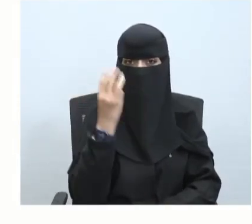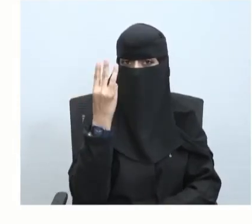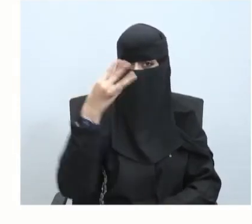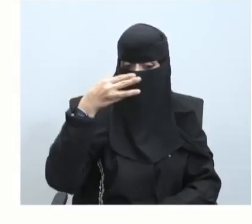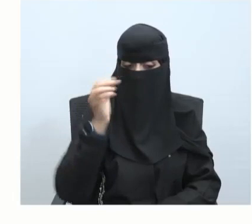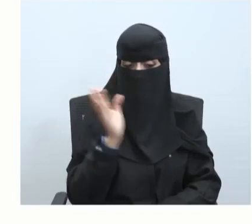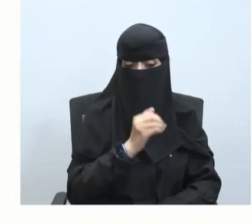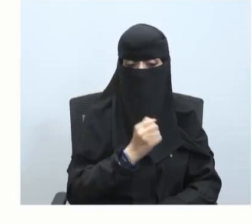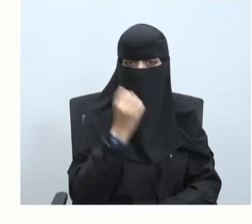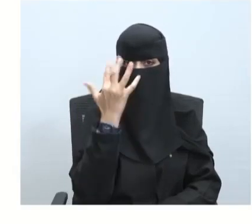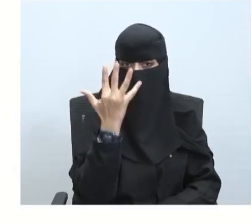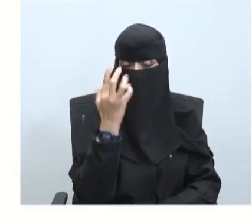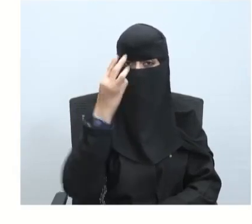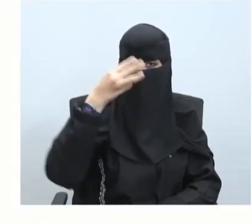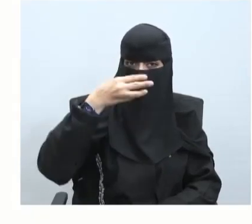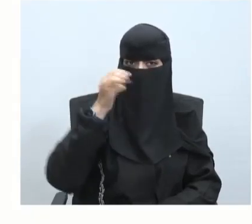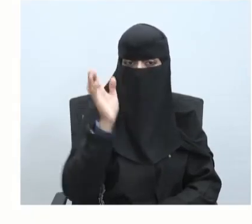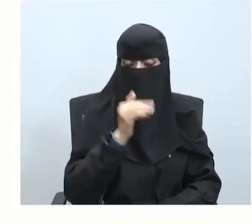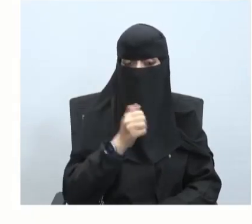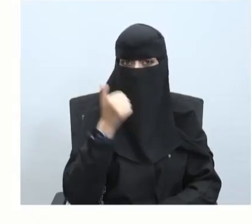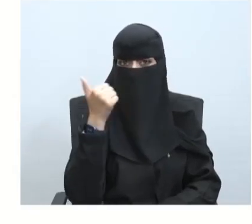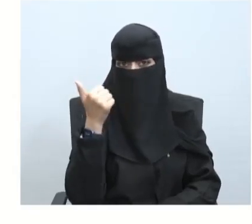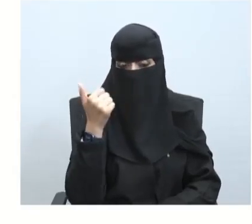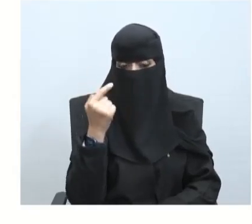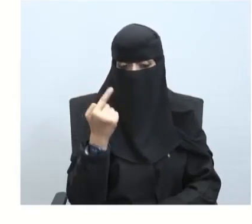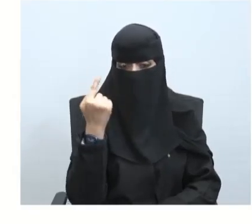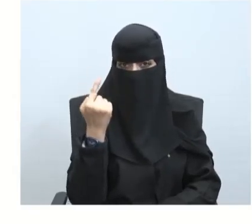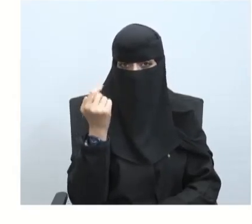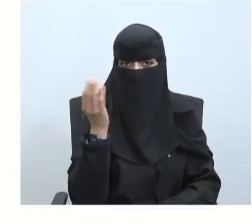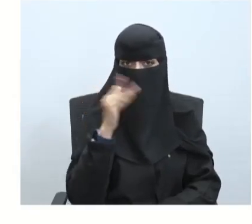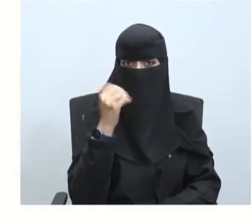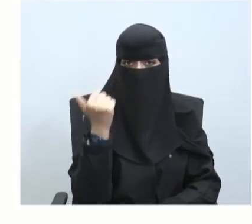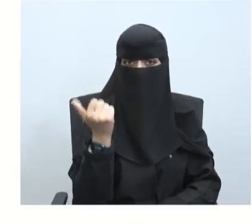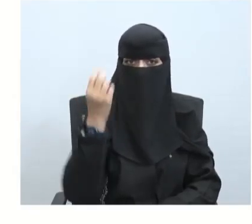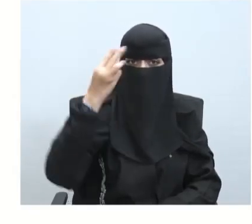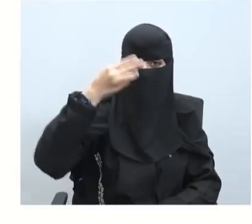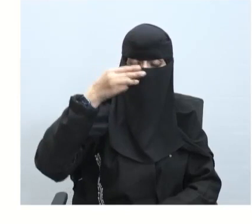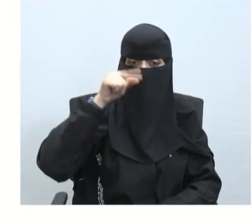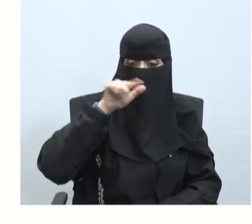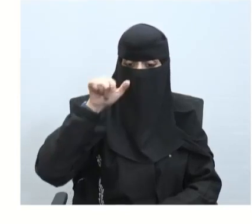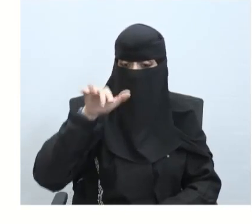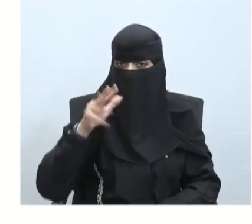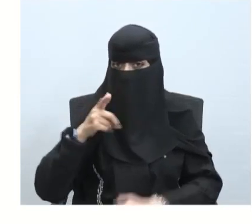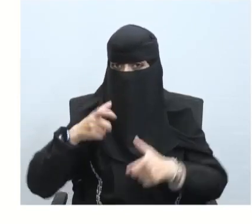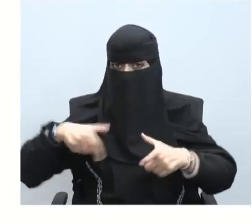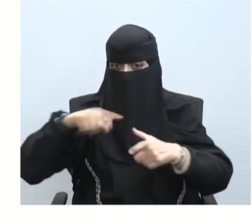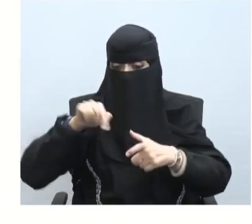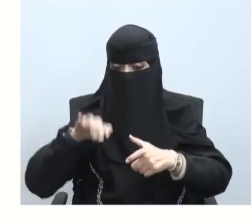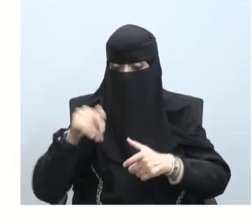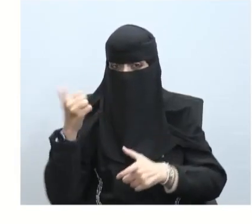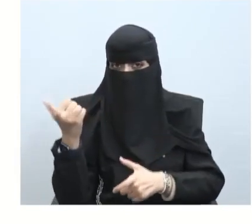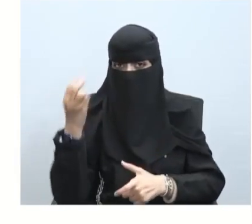30 35 سته وثلاثون اذا لدينا هنا